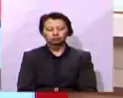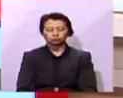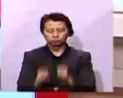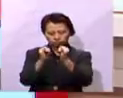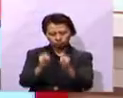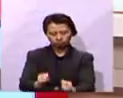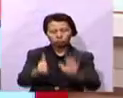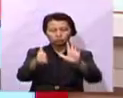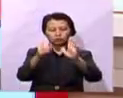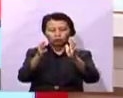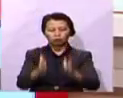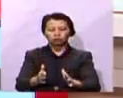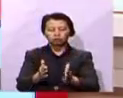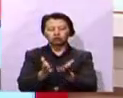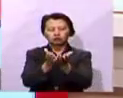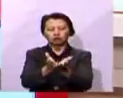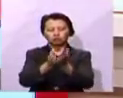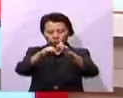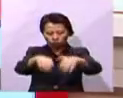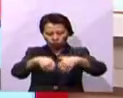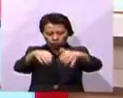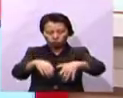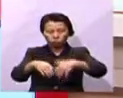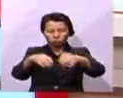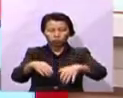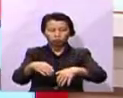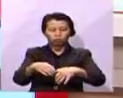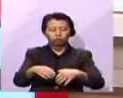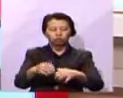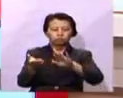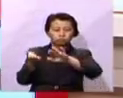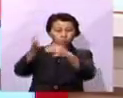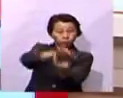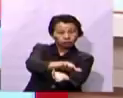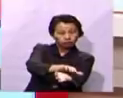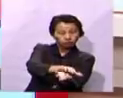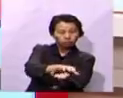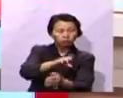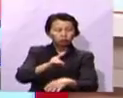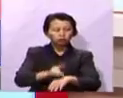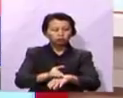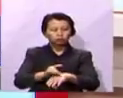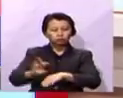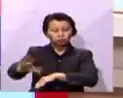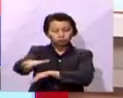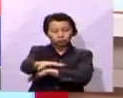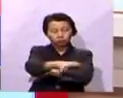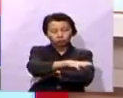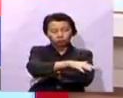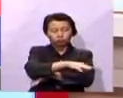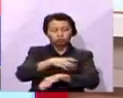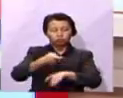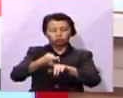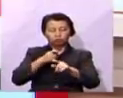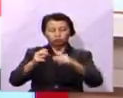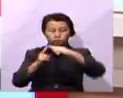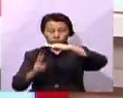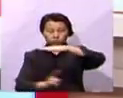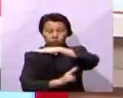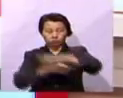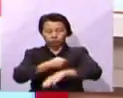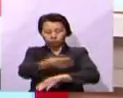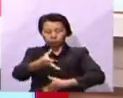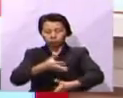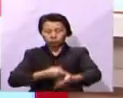Identiti enam mangsa kapal korek pasir JBB Rongchan 8 yang terbalik di 8.5 batu nautika dari jeti nelayan